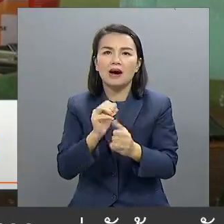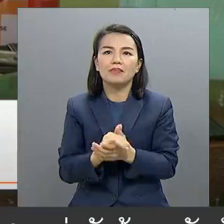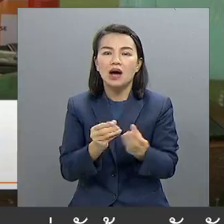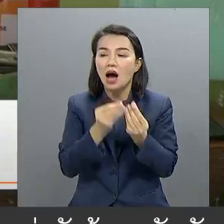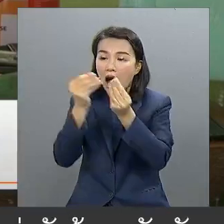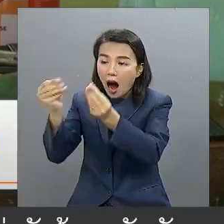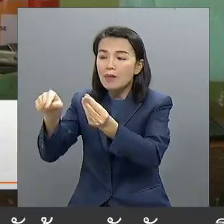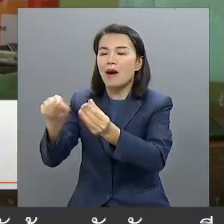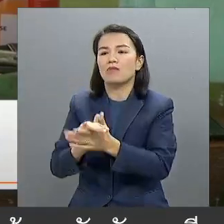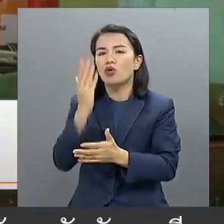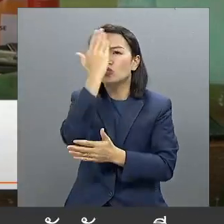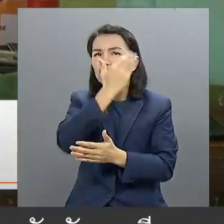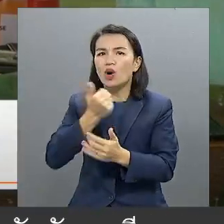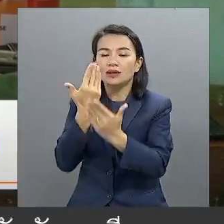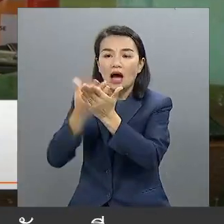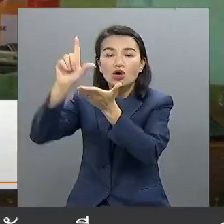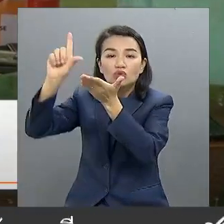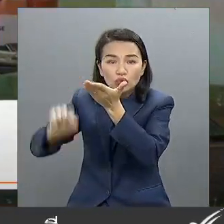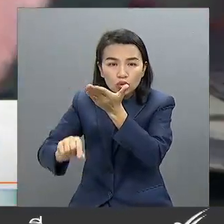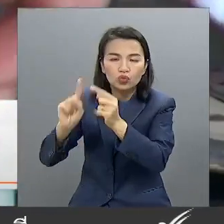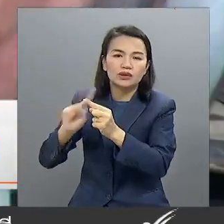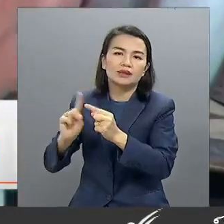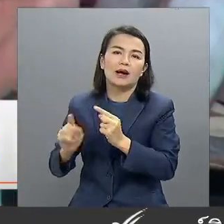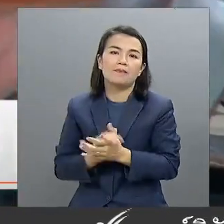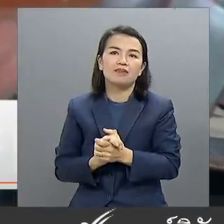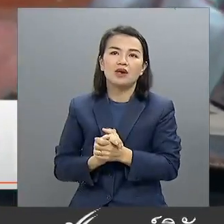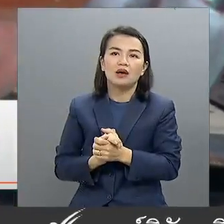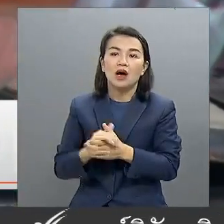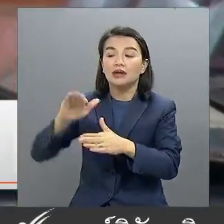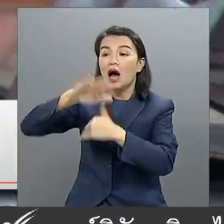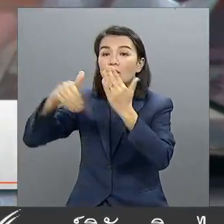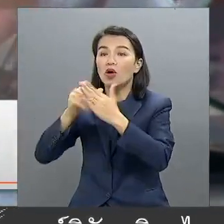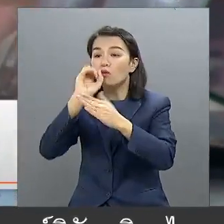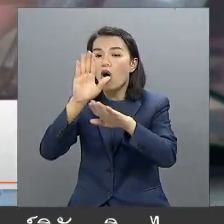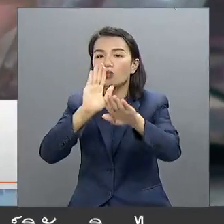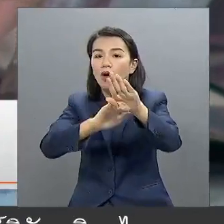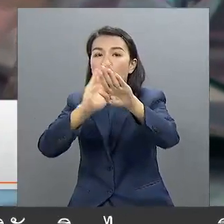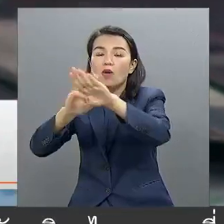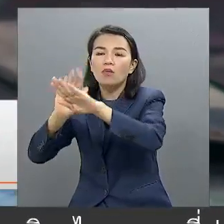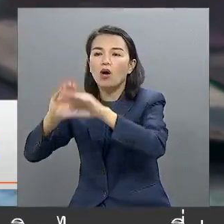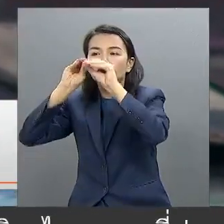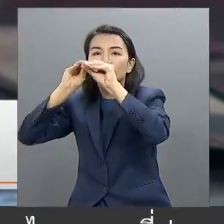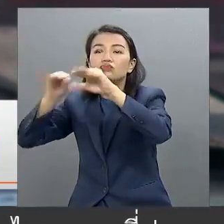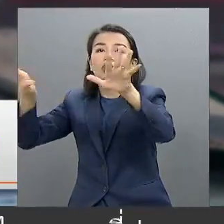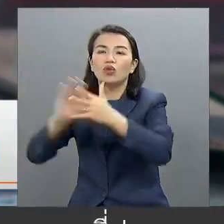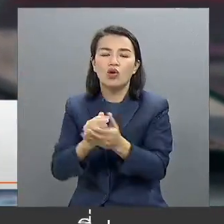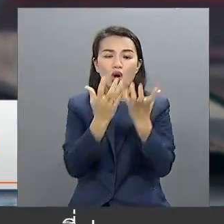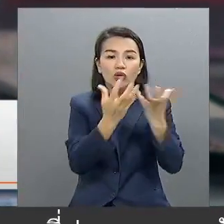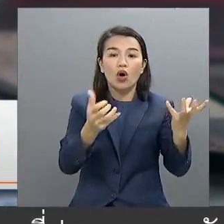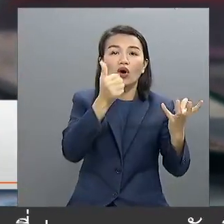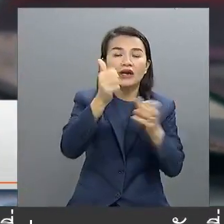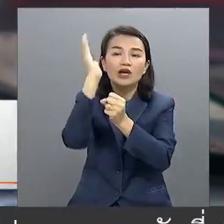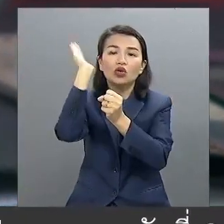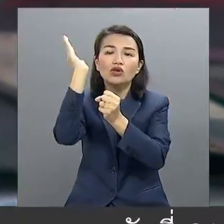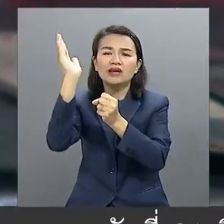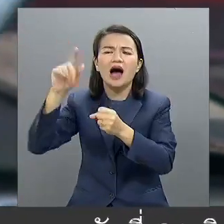กใจในราคาย่มเยา ทำให้มีการบอกการแบปากต่อปาก อัี้สำคัญเอะขาเกดวของดีไมตองโฆษณาเลยลูก